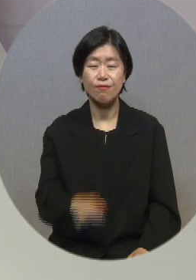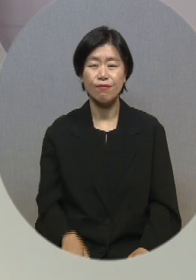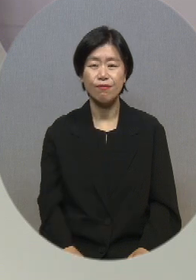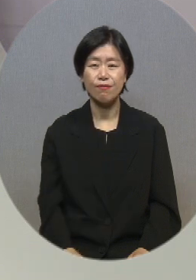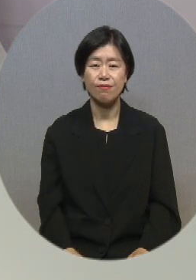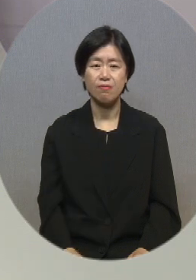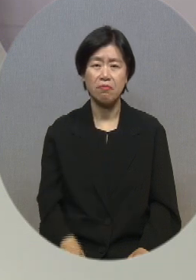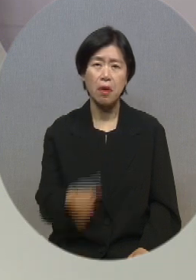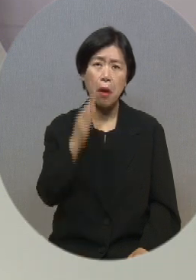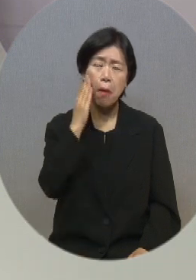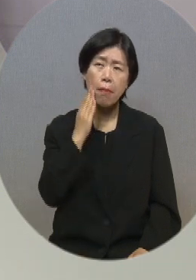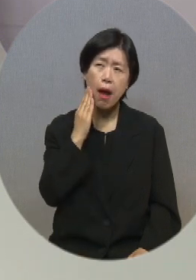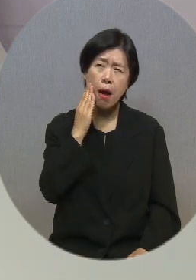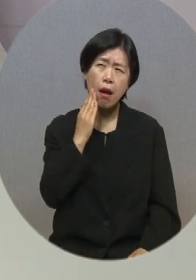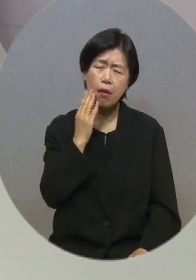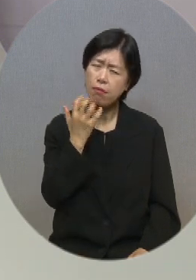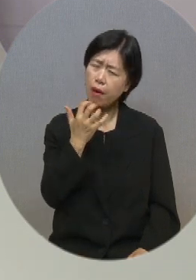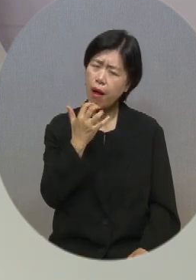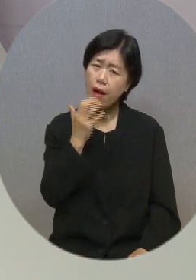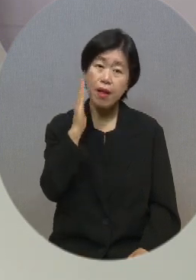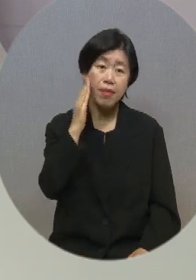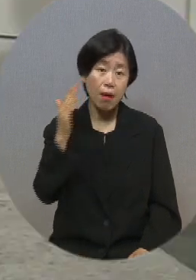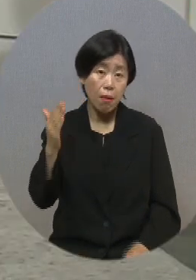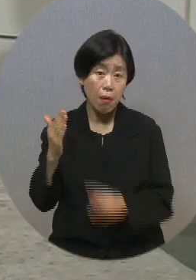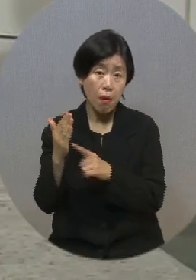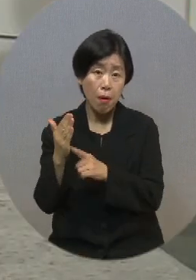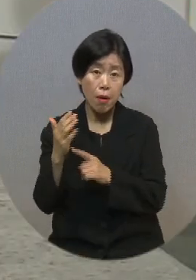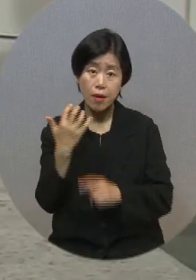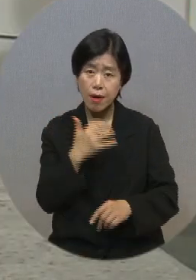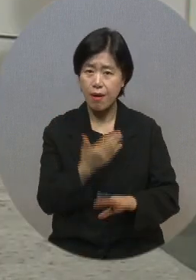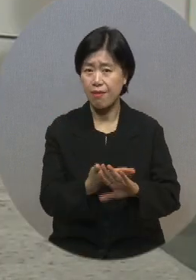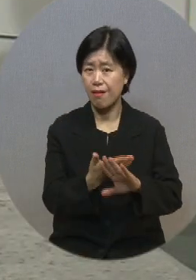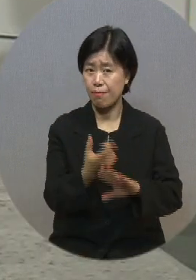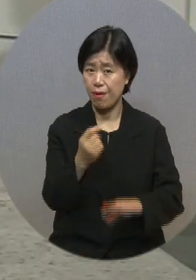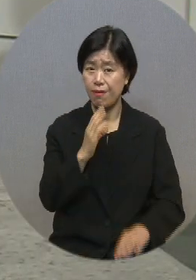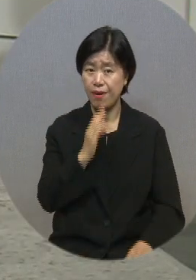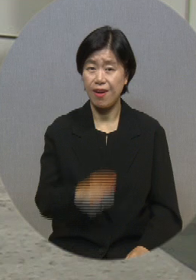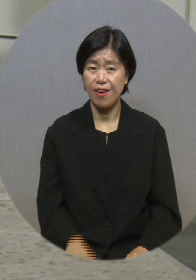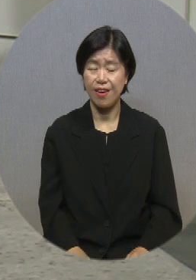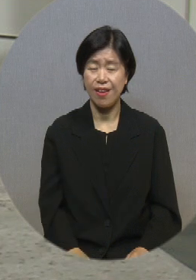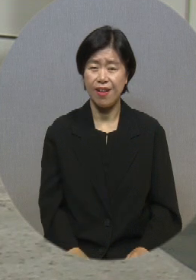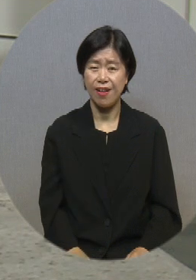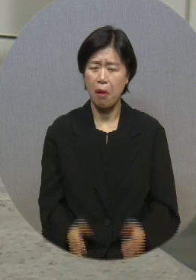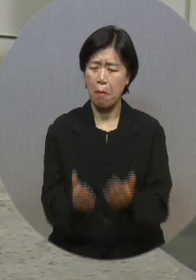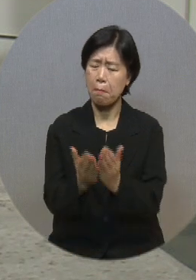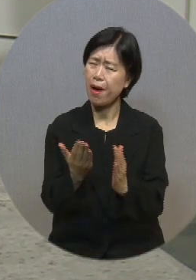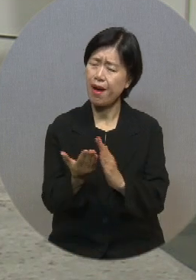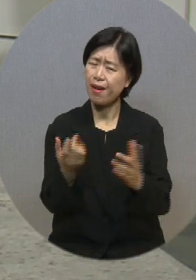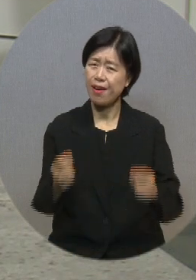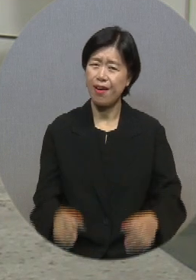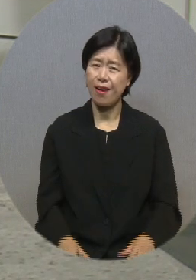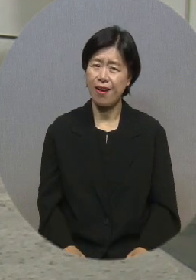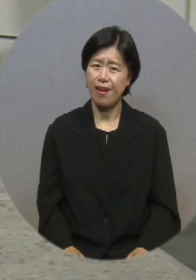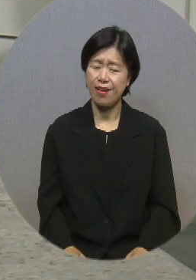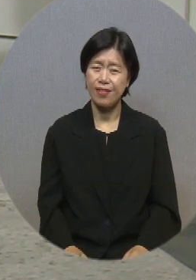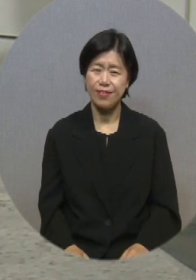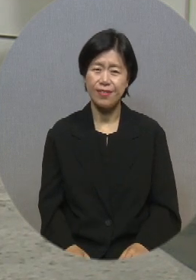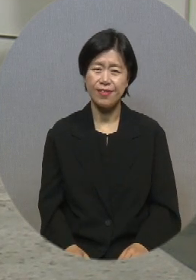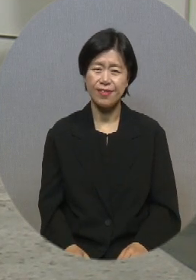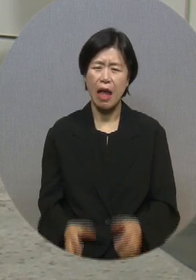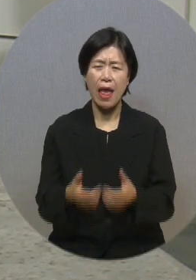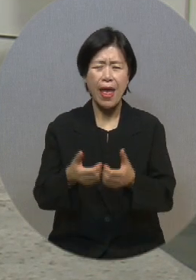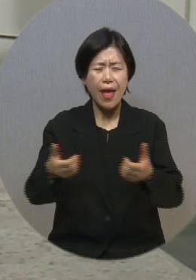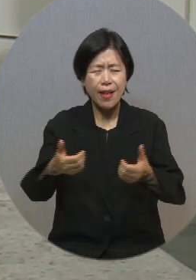좀 편치가 않구나. 네. 하, 그 가사를 쓰는 분들도 정말 천재적이에요. 에?